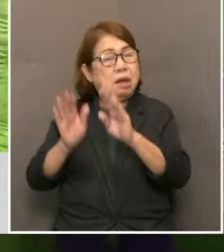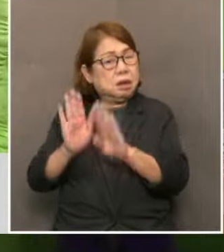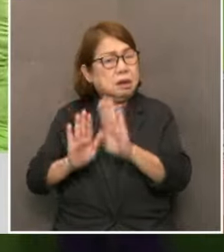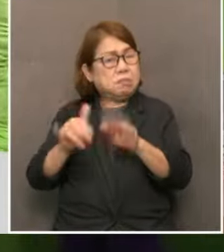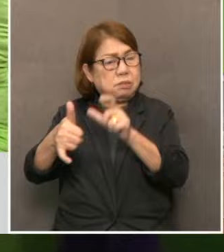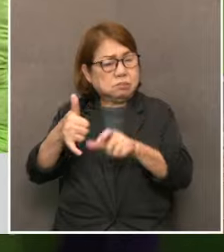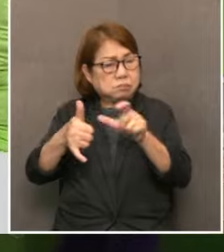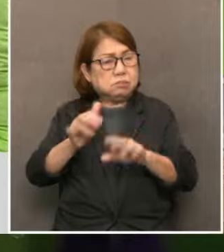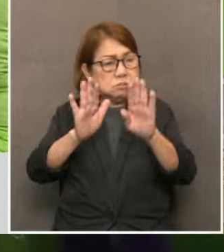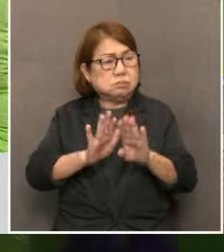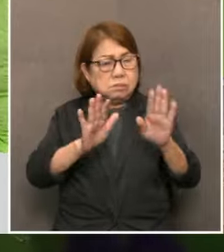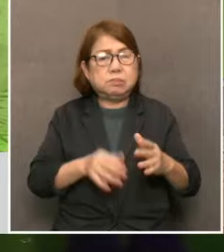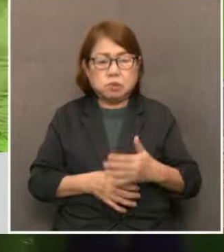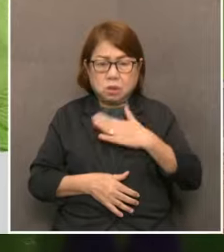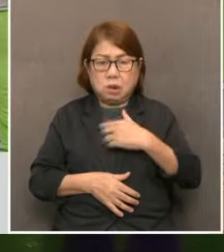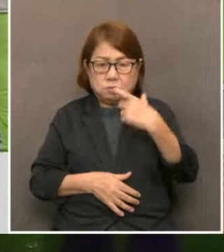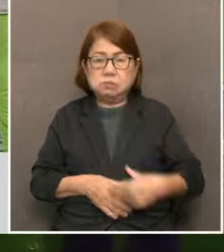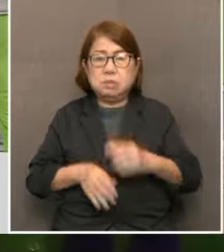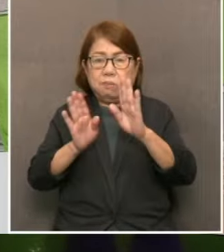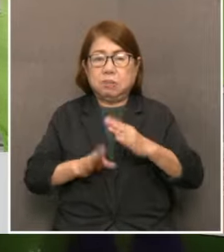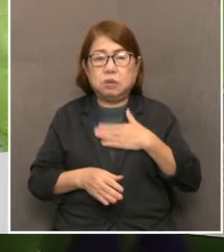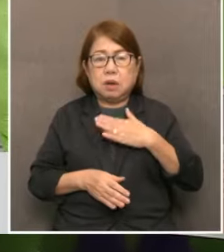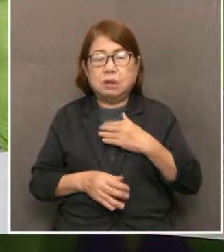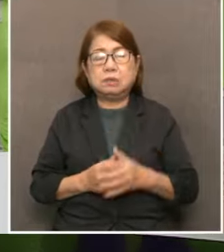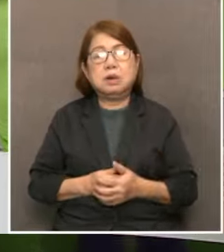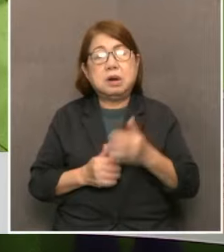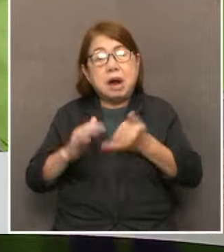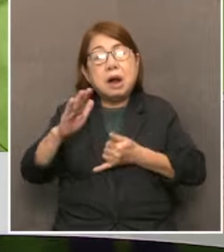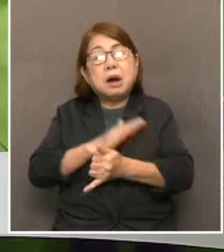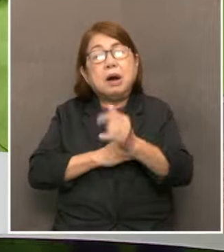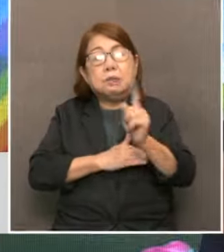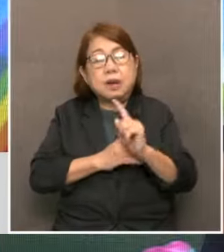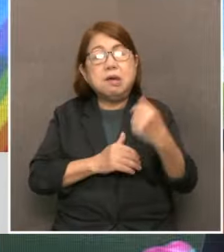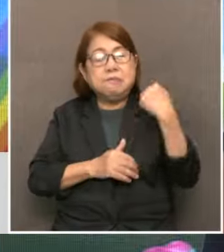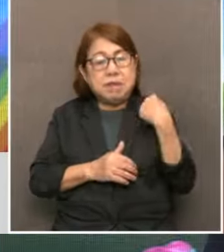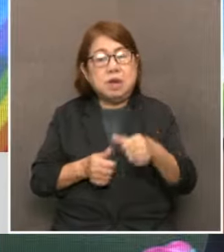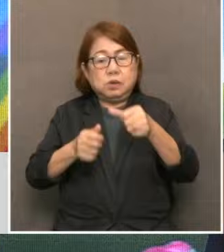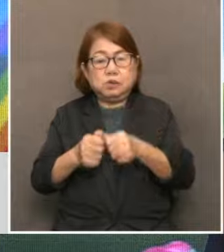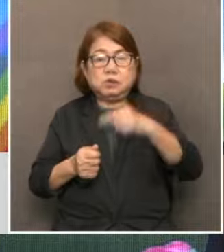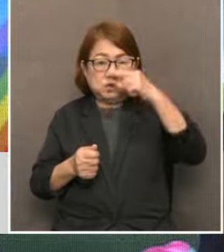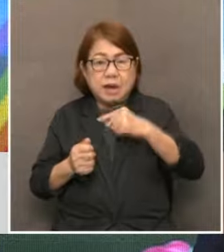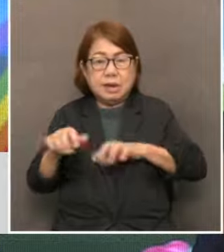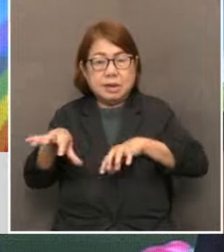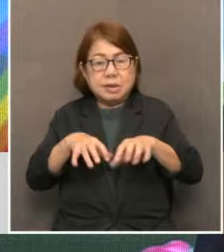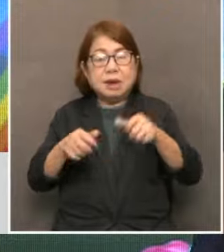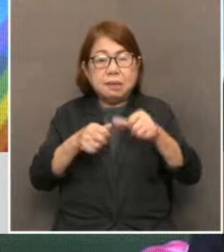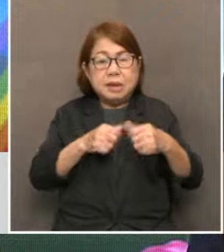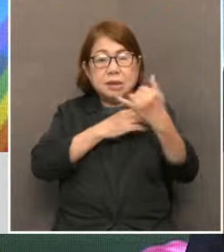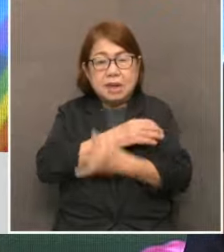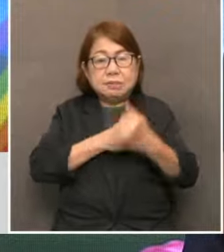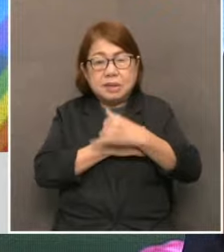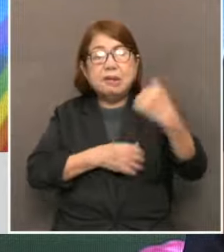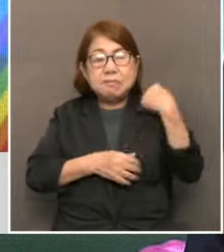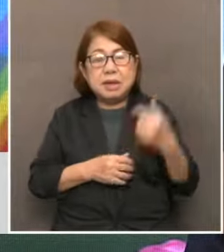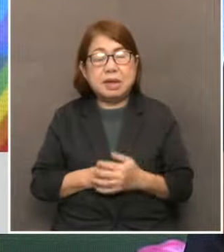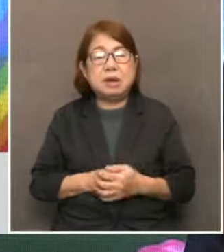เพราะฉะนั้นคนเป็นแรก็จะมีคาแรคเตอร์ของตัวเองเช่นกันแล้วในงานนี้เนี่ยคือเรามีทั้งในประเทศและต่างประเทศเรามี Drิส